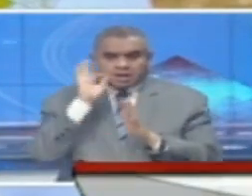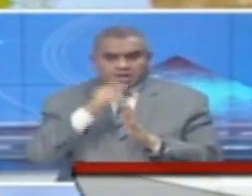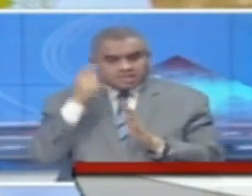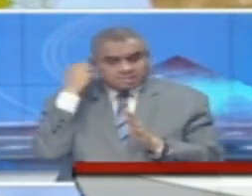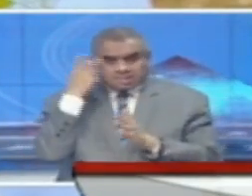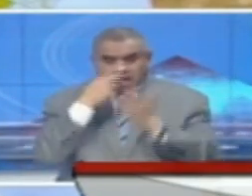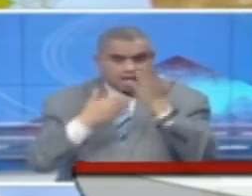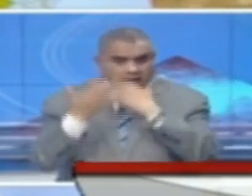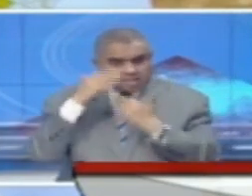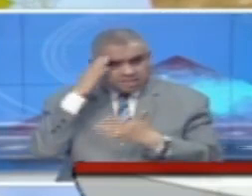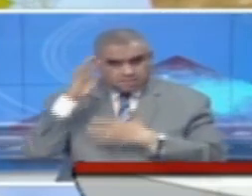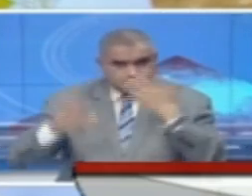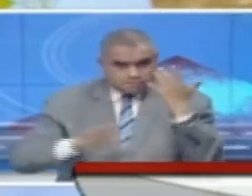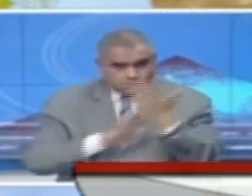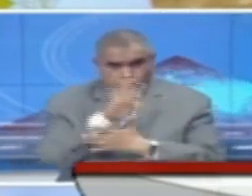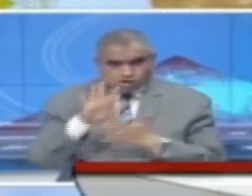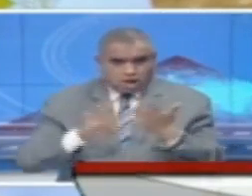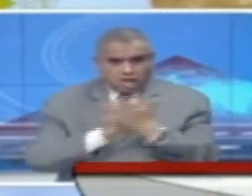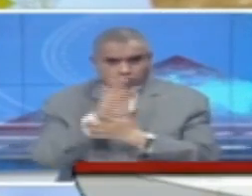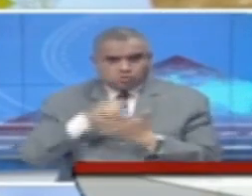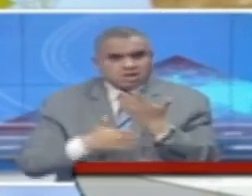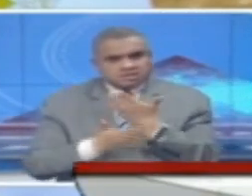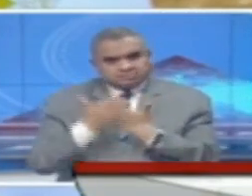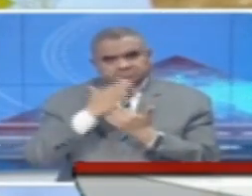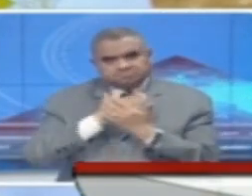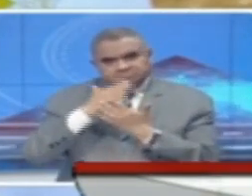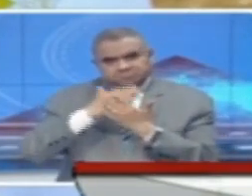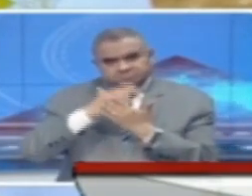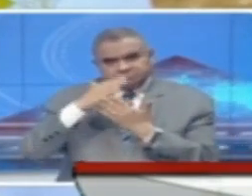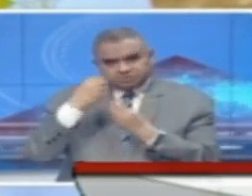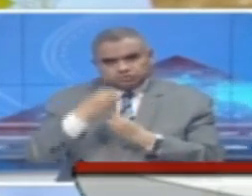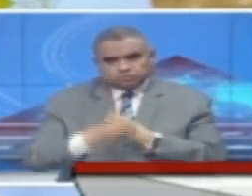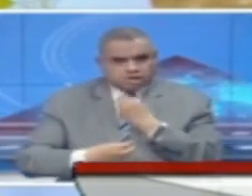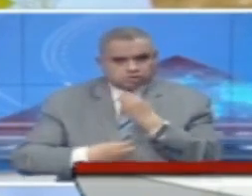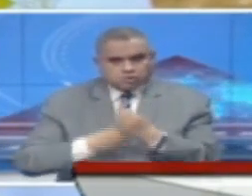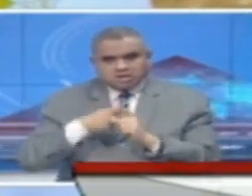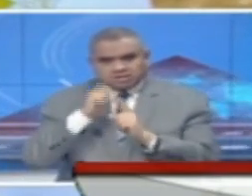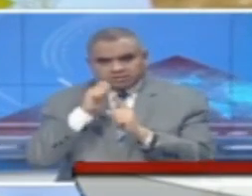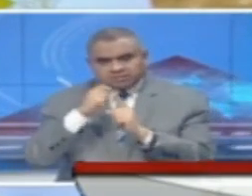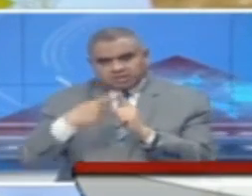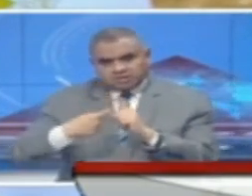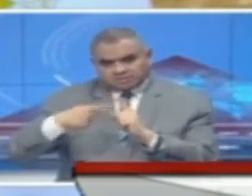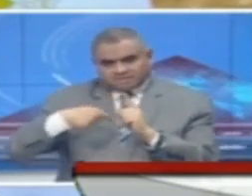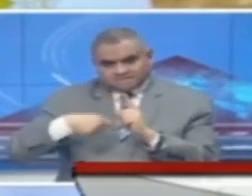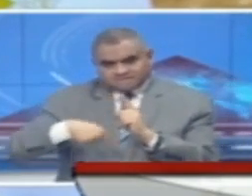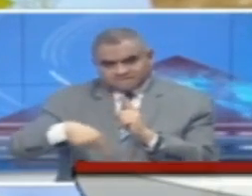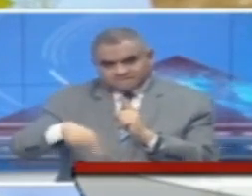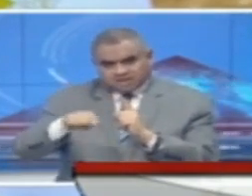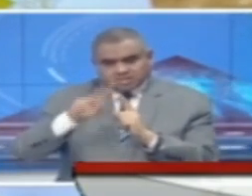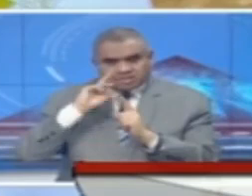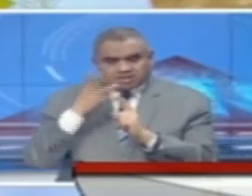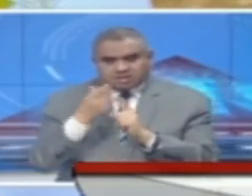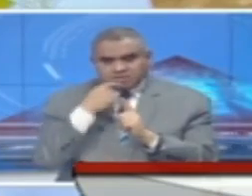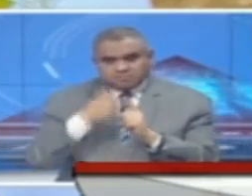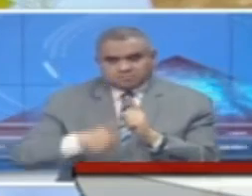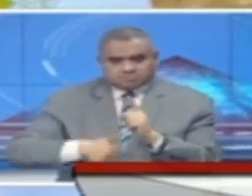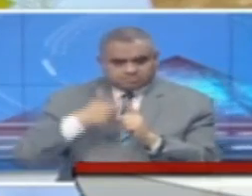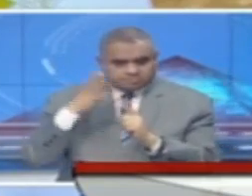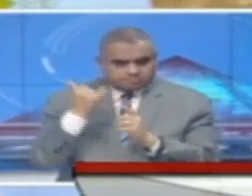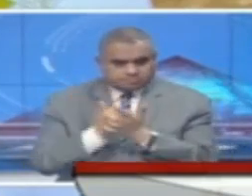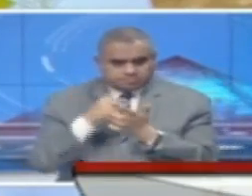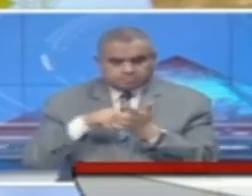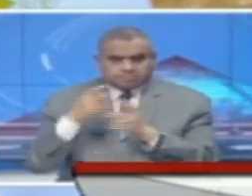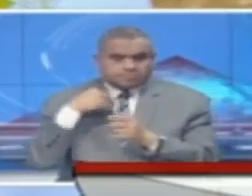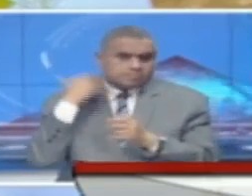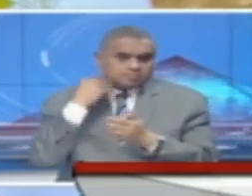أعباء الإصلاح الاقتصادي هيبتدي يجني ثمارها يعني في خلال الفترة القادمة، وهتبتدي الارقام